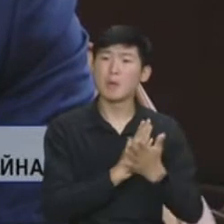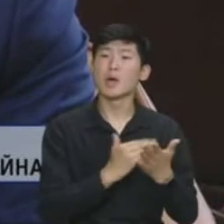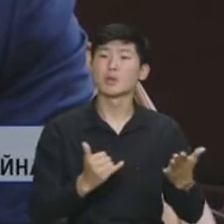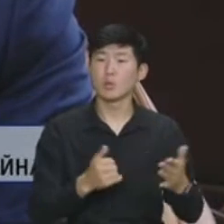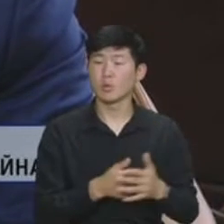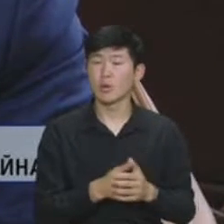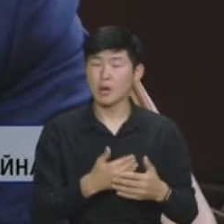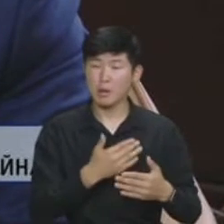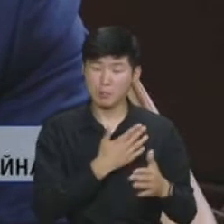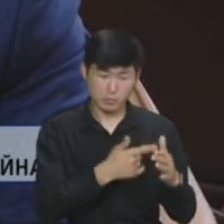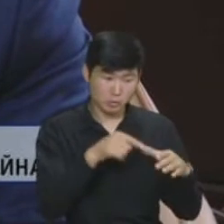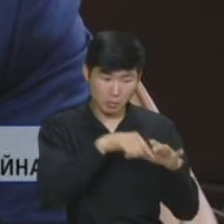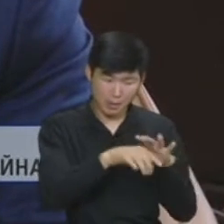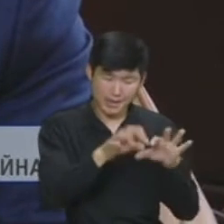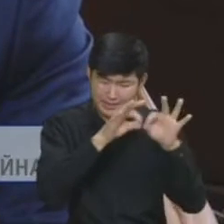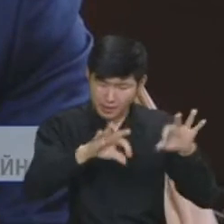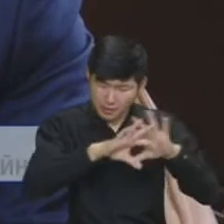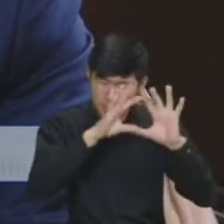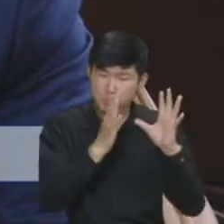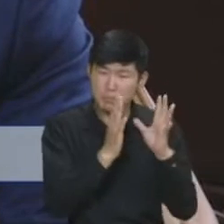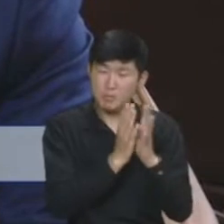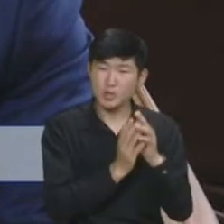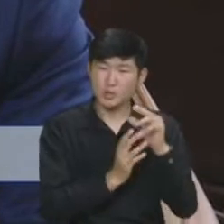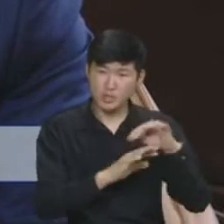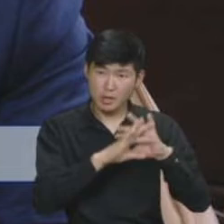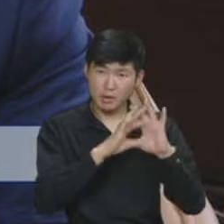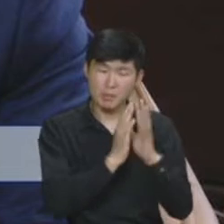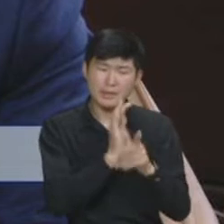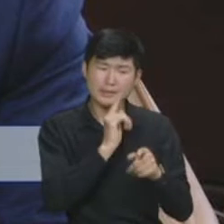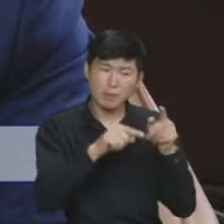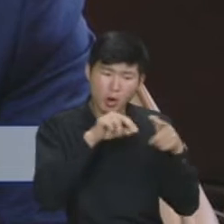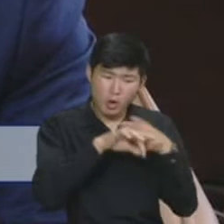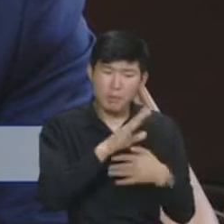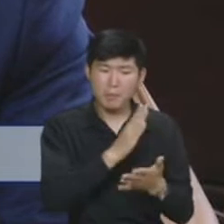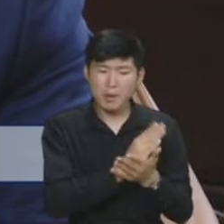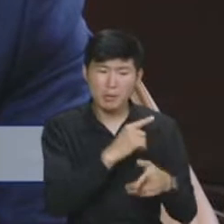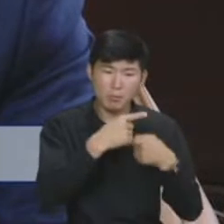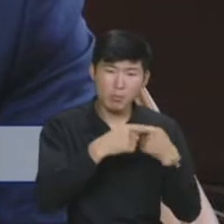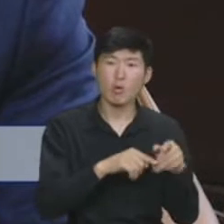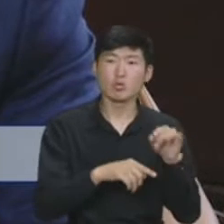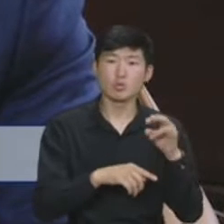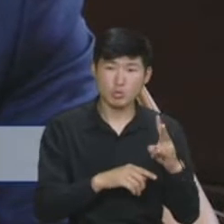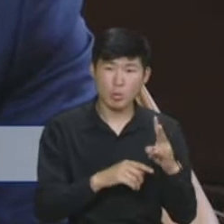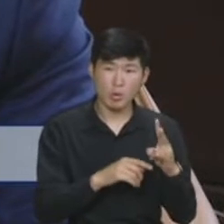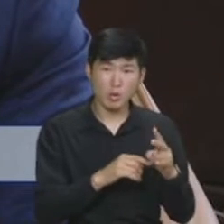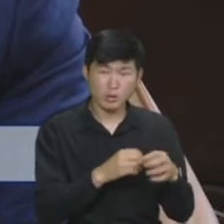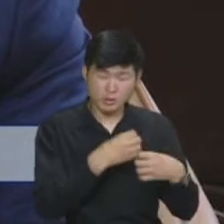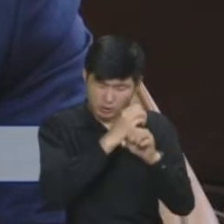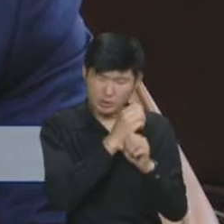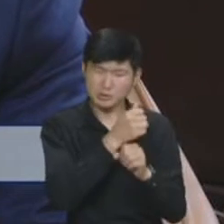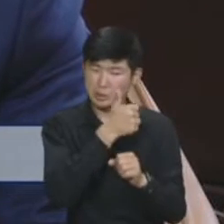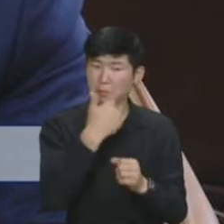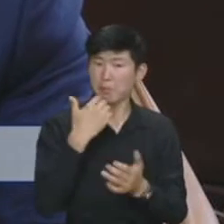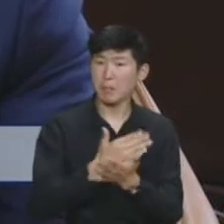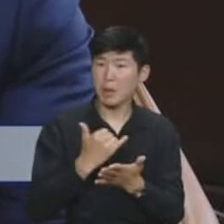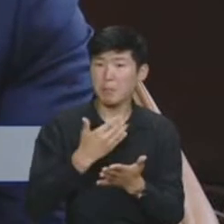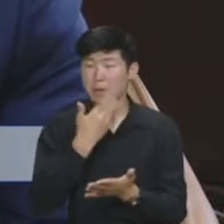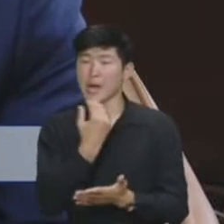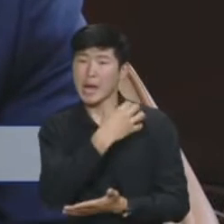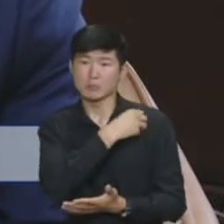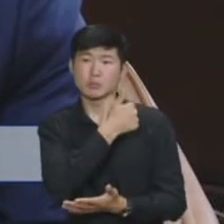улсын стандартын дагуу дотныгаа одоо нарийн элементүүдийн чанарын болон ямар элемент орсон тунг нь яг гаргаж ирч чадчихна уугүй бид